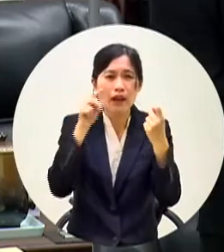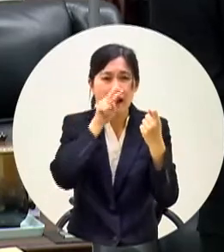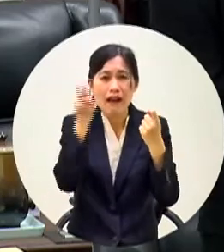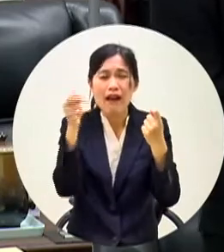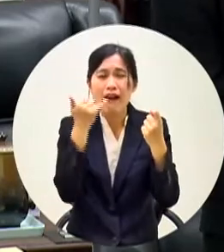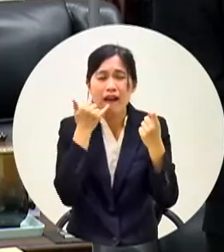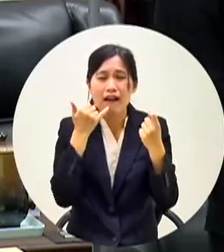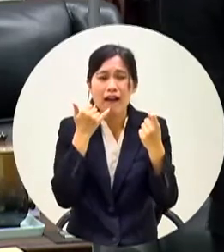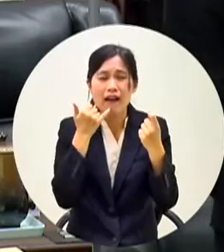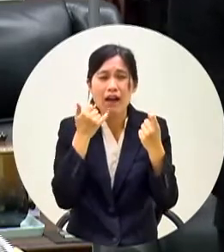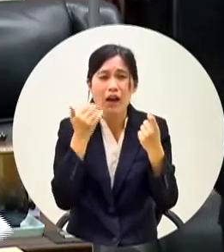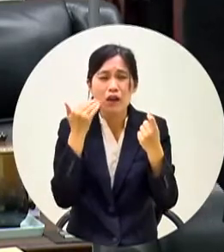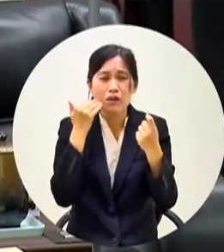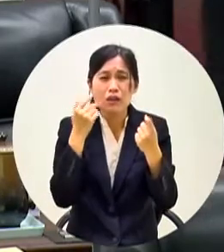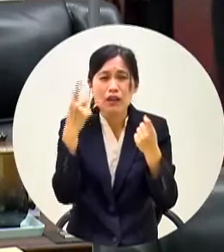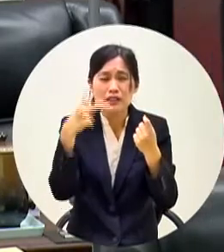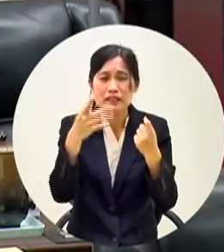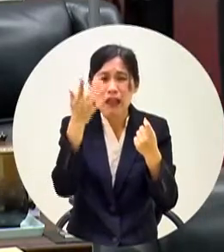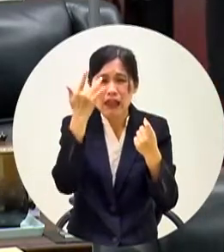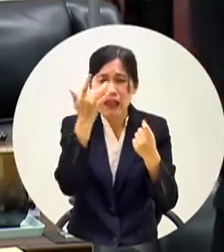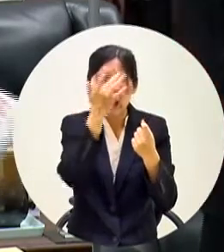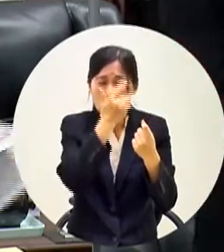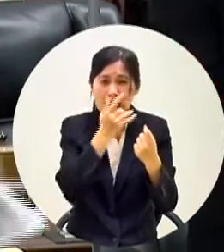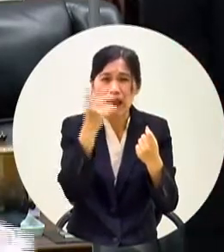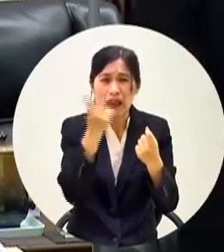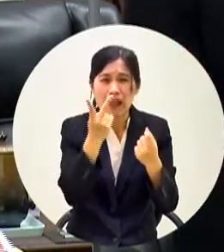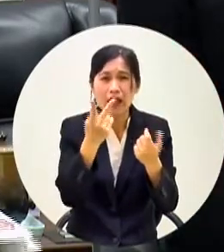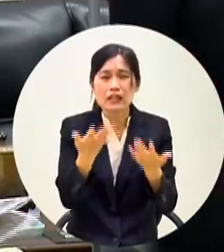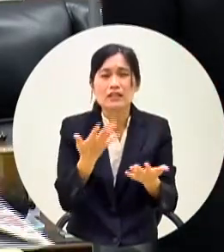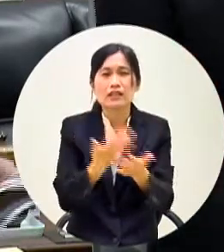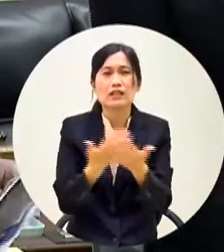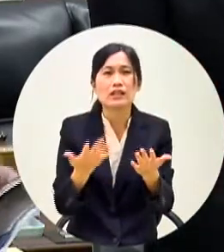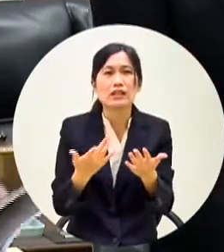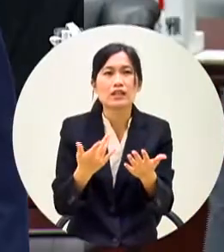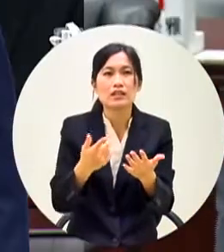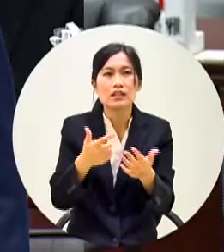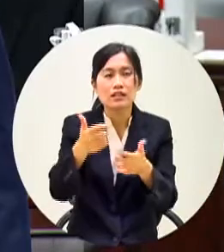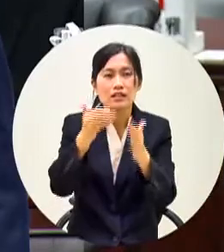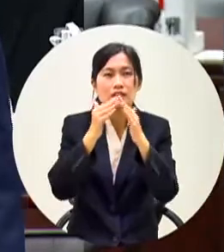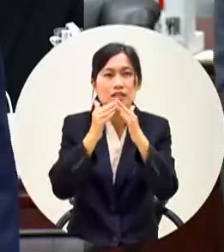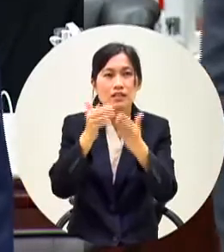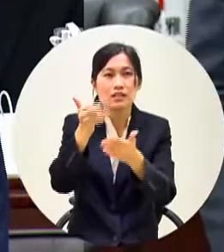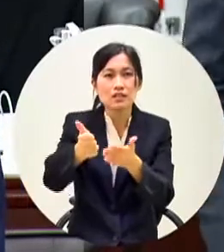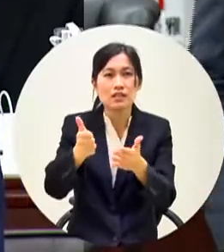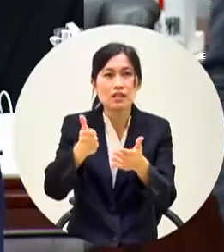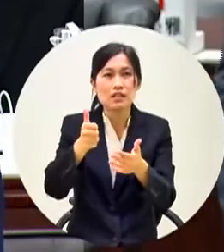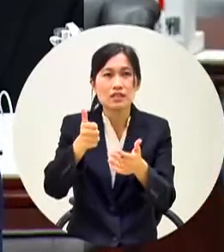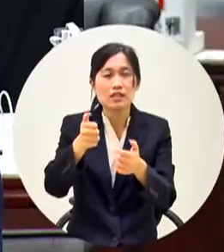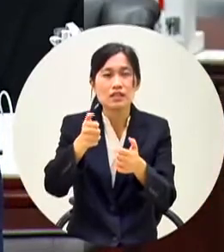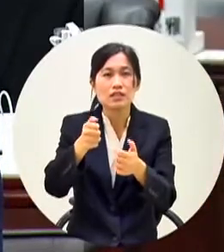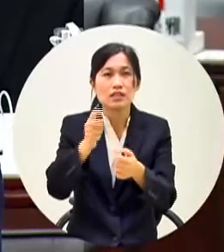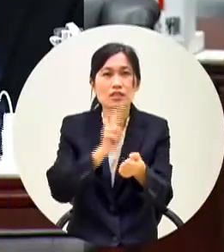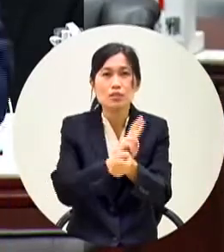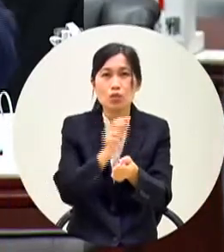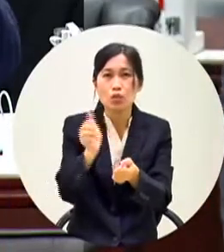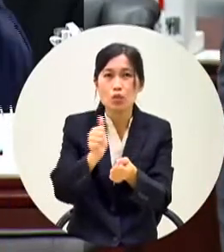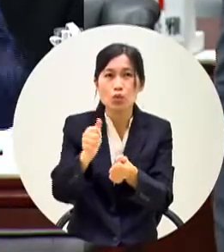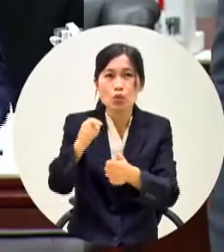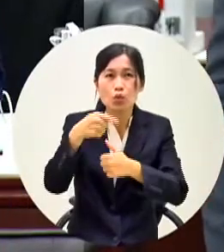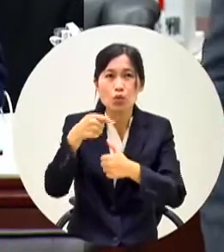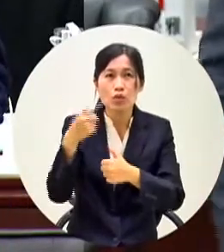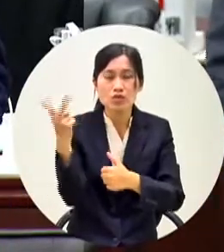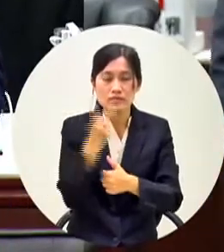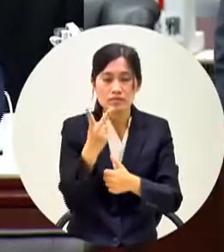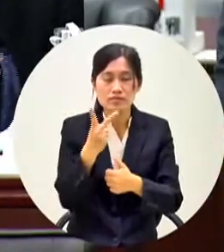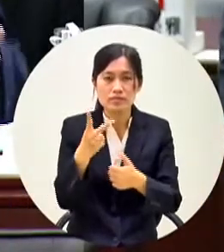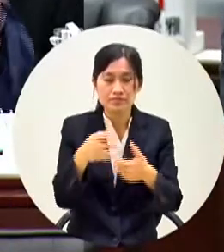长回答从社会安全网跟日方的协助部分？ 市长请答复。 议长谢谢林议员指教，两个部分